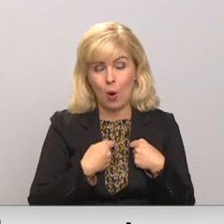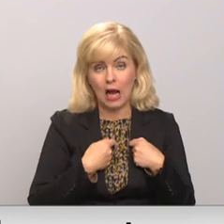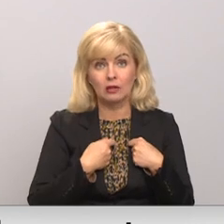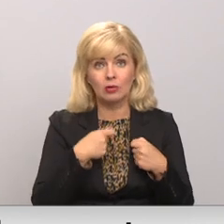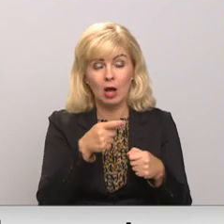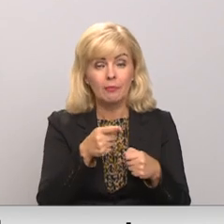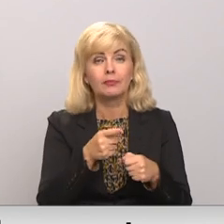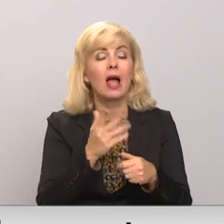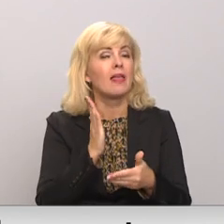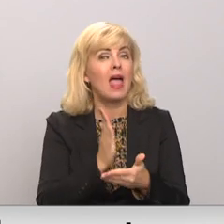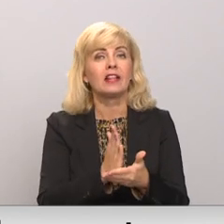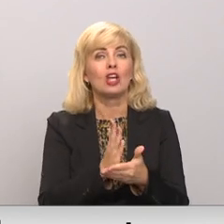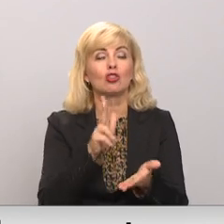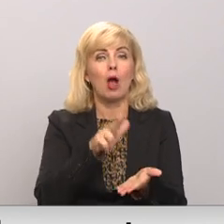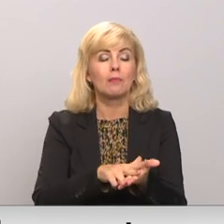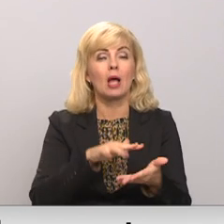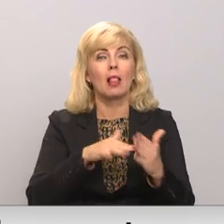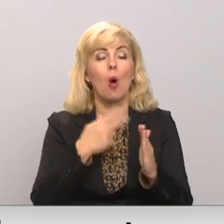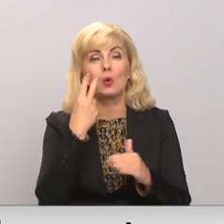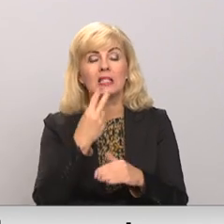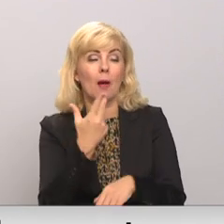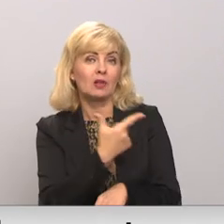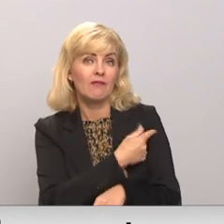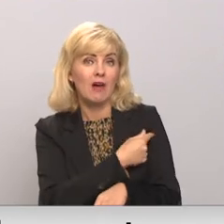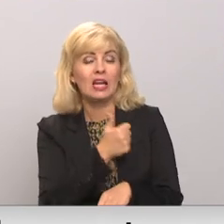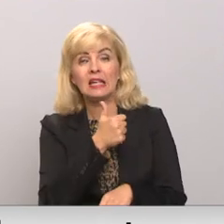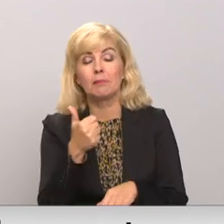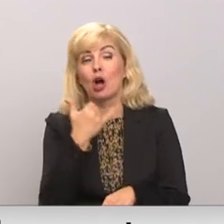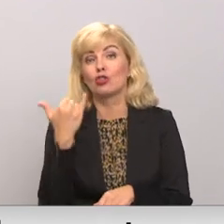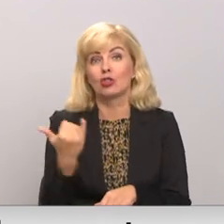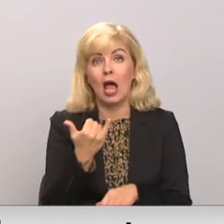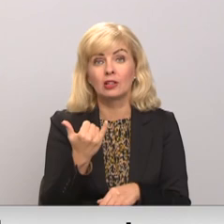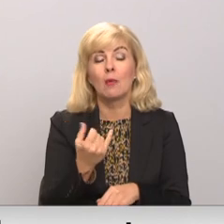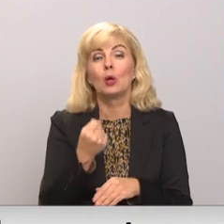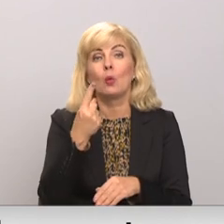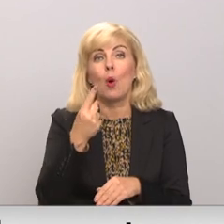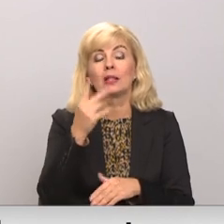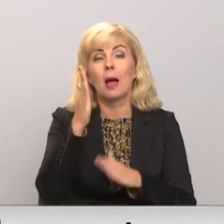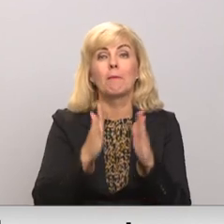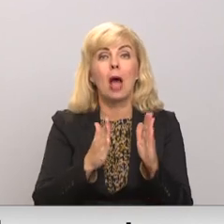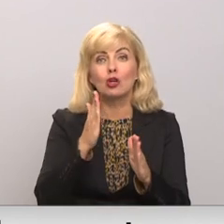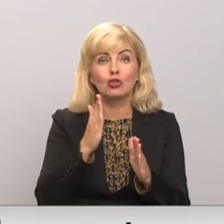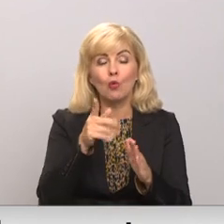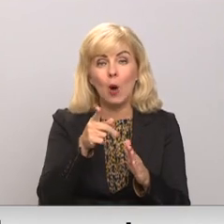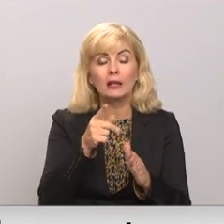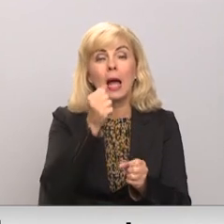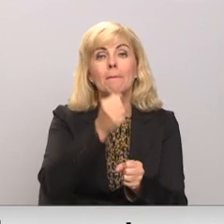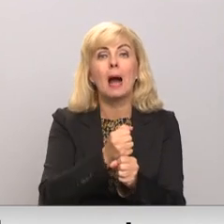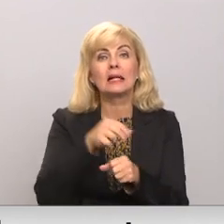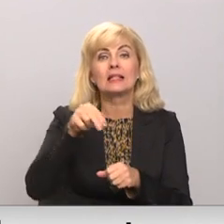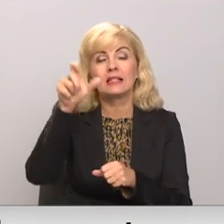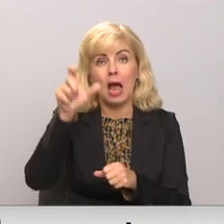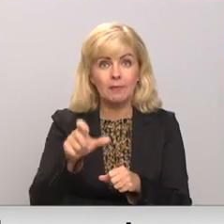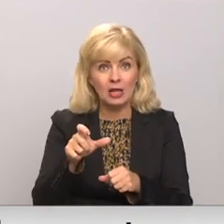Netiešu apstiprinājumu tam, ka lauksaimniekiem vakcinācija īpaši neinteresē, rodam arī no kāda mežotnes pagasta zemnieka, kurš lai arī